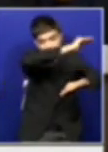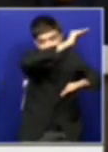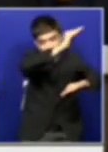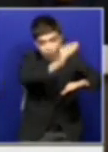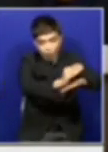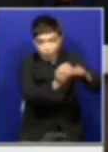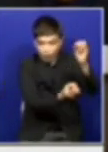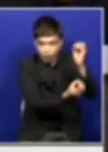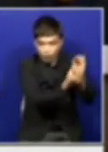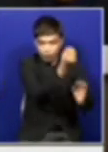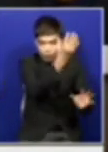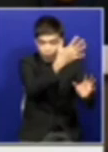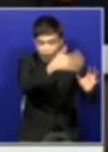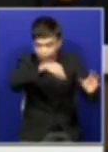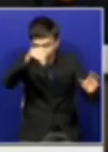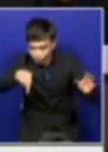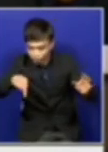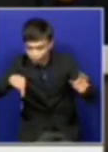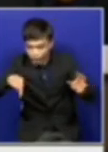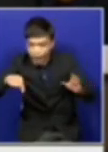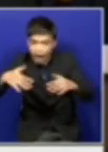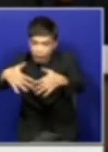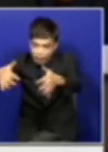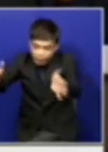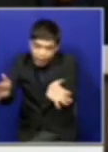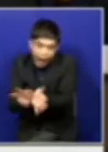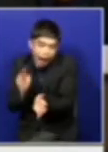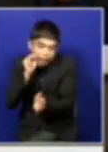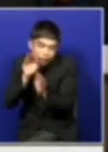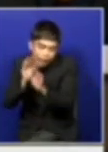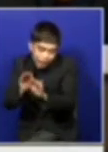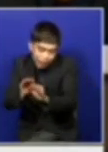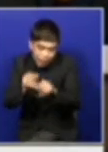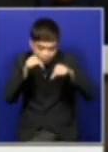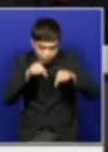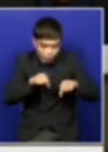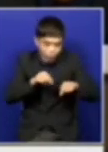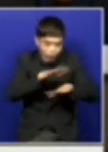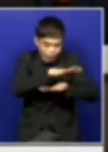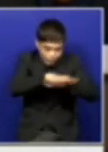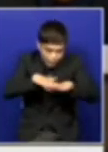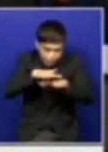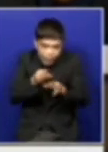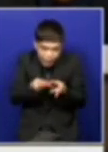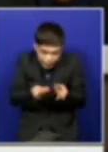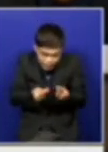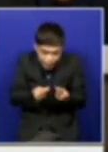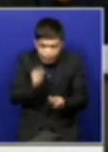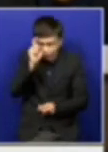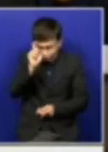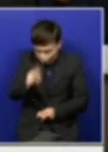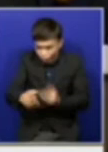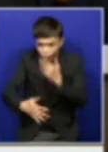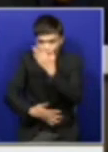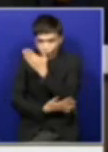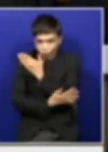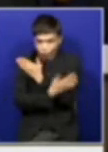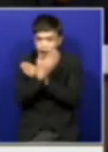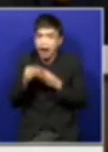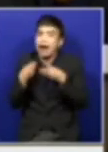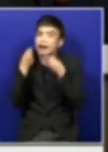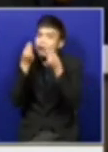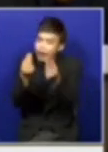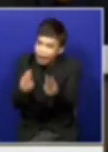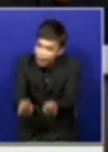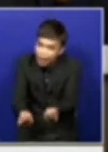ป็นสระแล้วก็ทำเป็นที่นาตรงนี้ทำไมไม่เปิดโอกาสให้เขาครับถ้าท่านจะให้เกษ